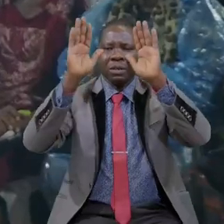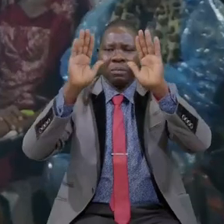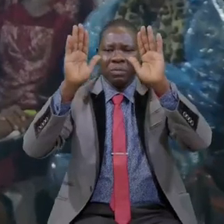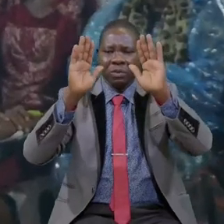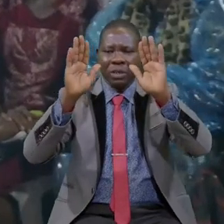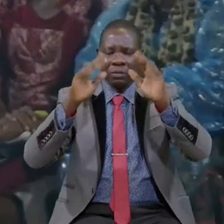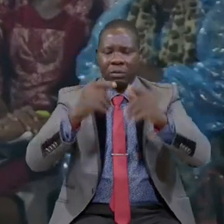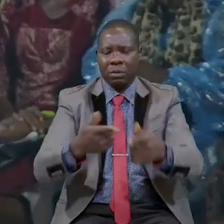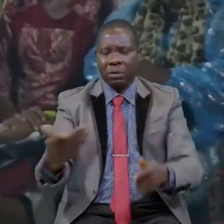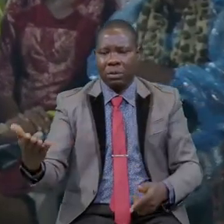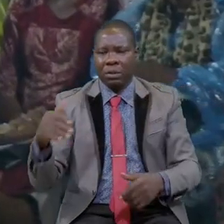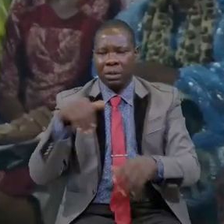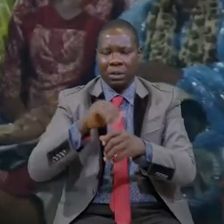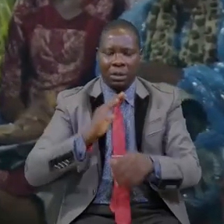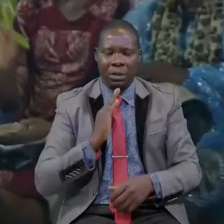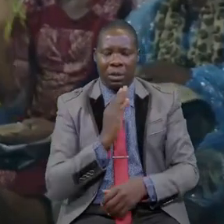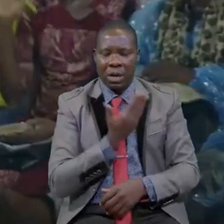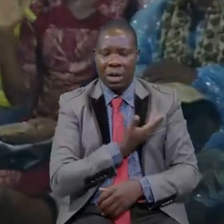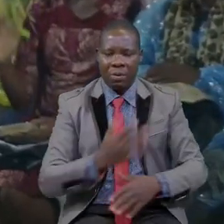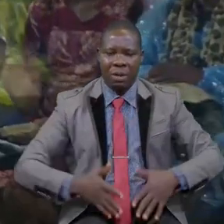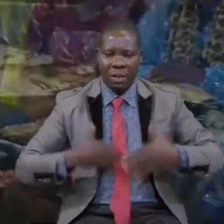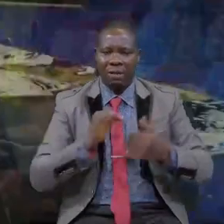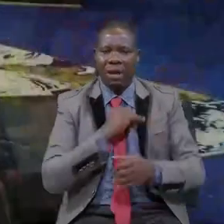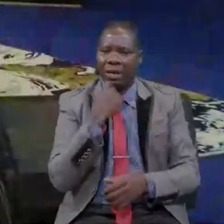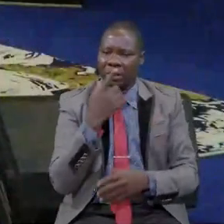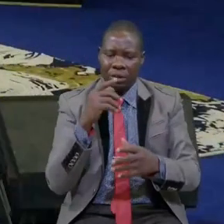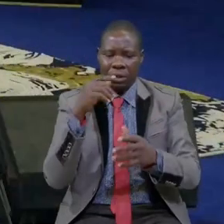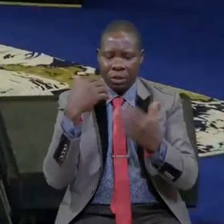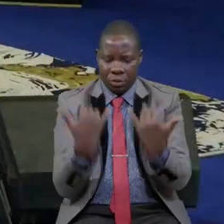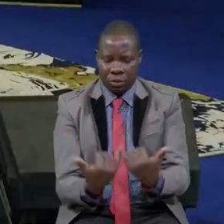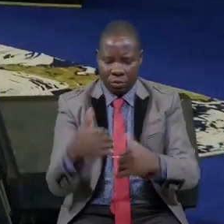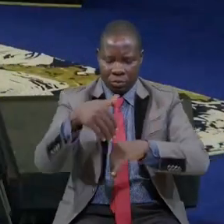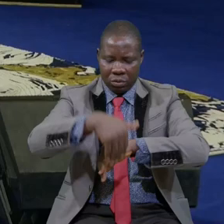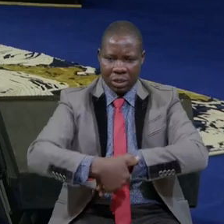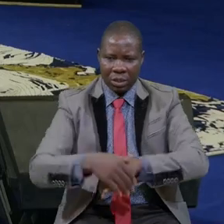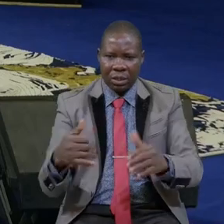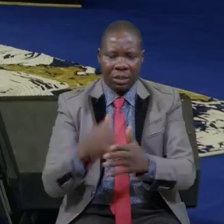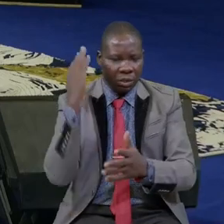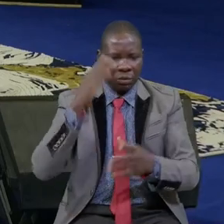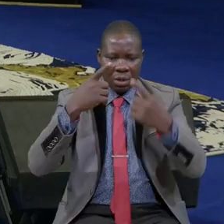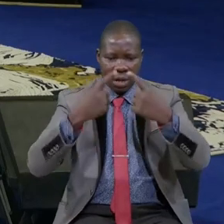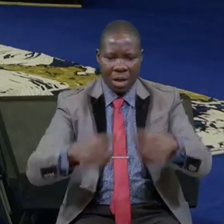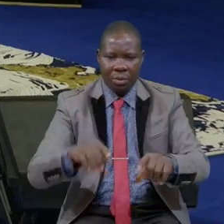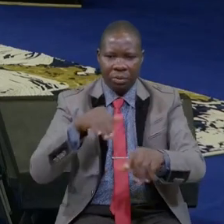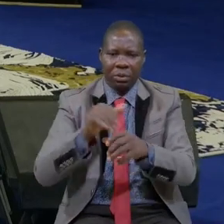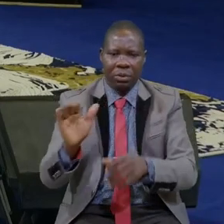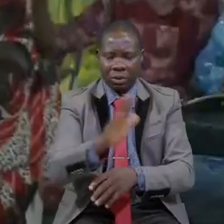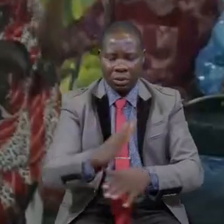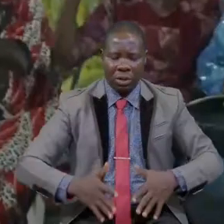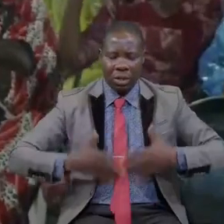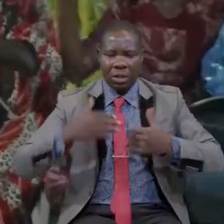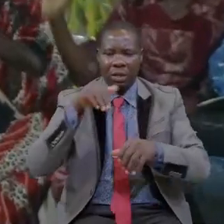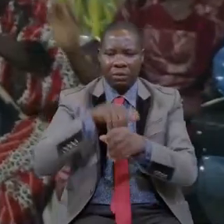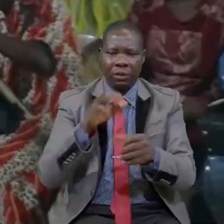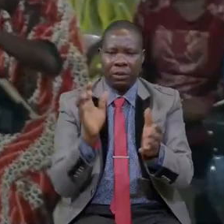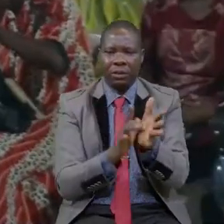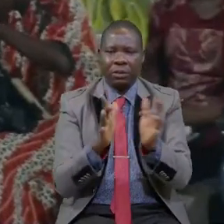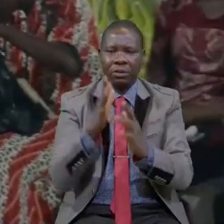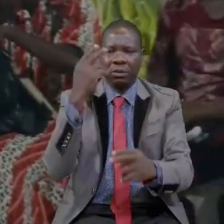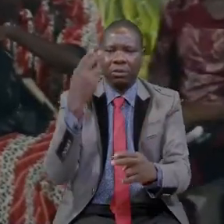soir, j'ai dit ce soir, ça va t'arriver et ça arrivera dans ta vie au nom